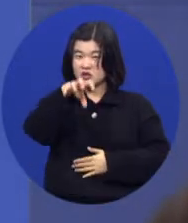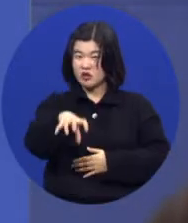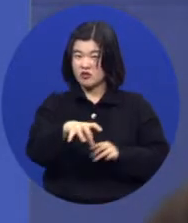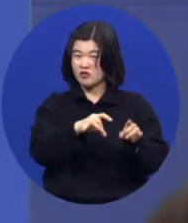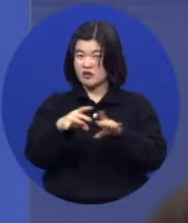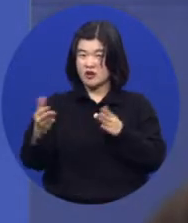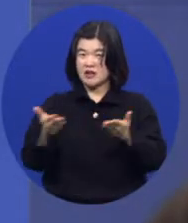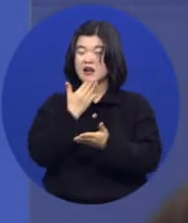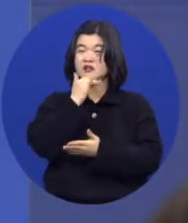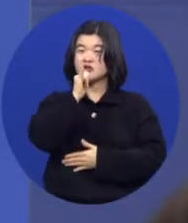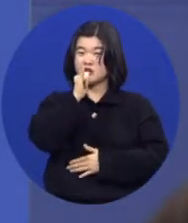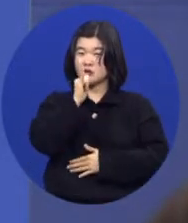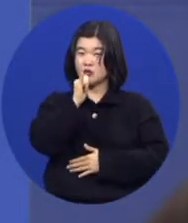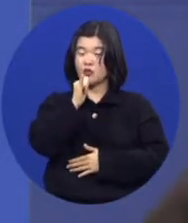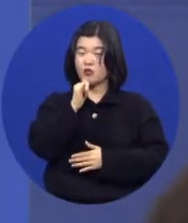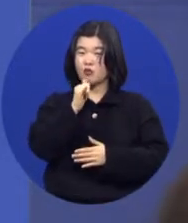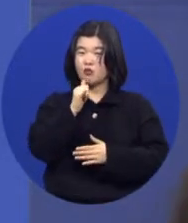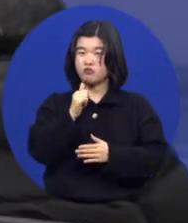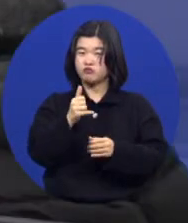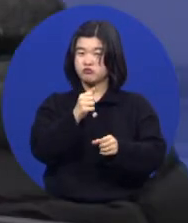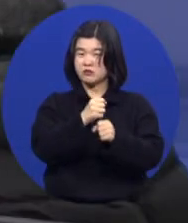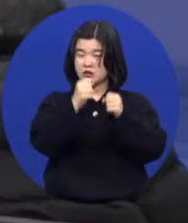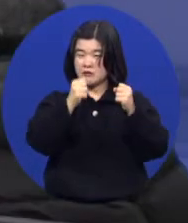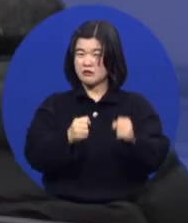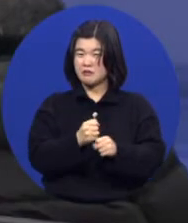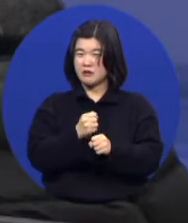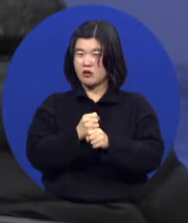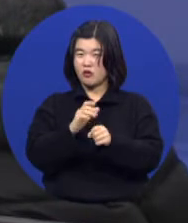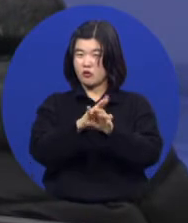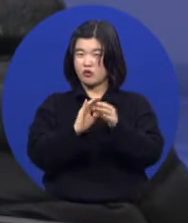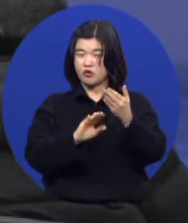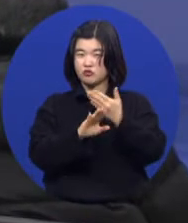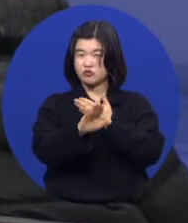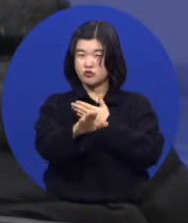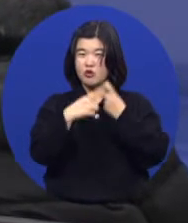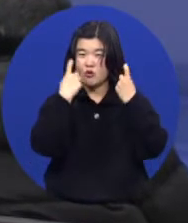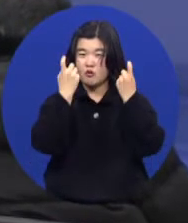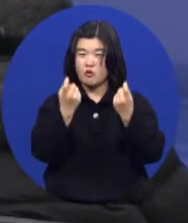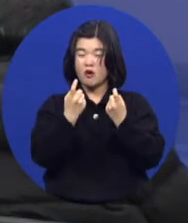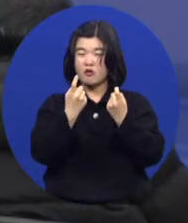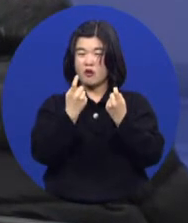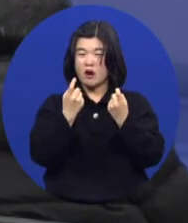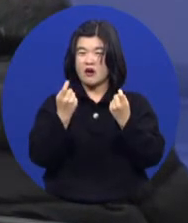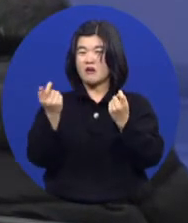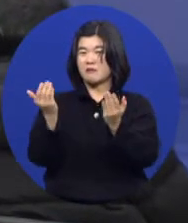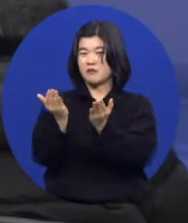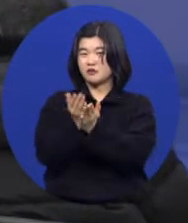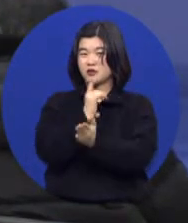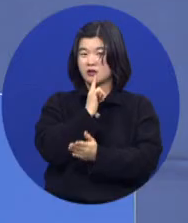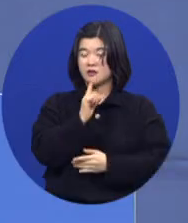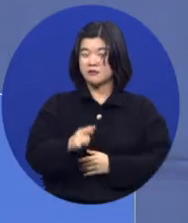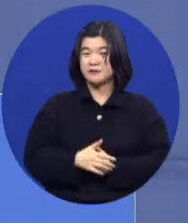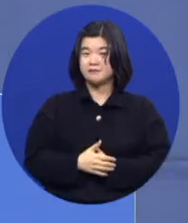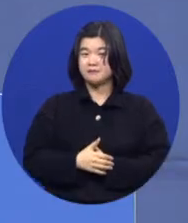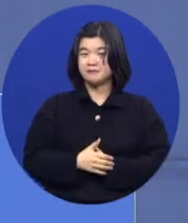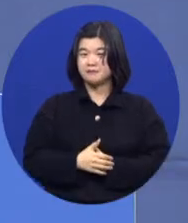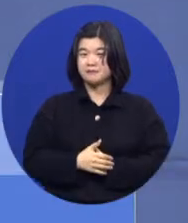원격 근무가 가능하도록 기반을 구축해 코로나 이후 변화할 관광 패턴에 대응하겠다는 겁니다.